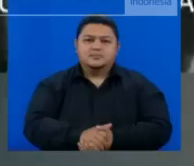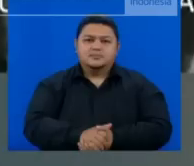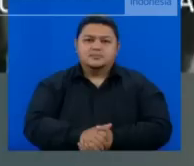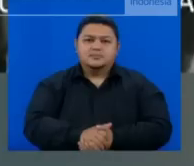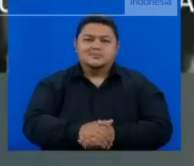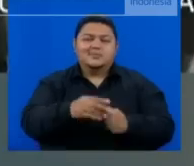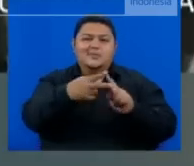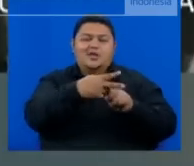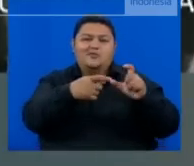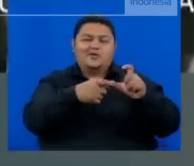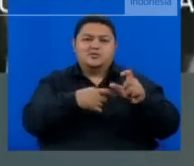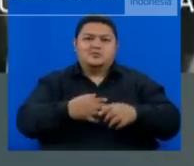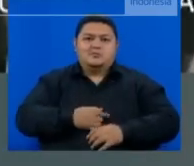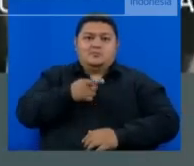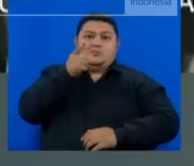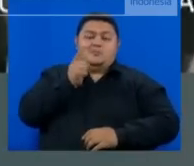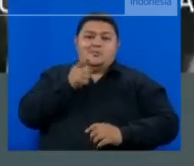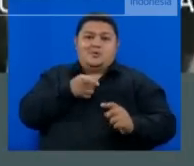FS marah kepada Brigadir Y.